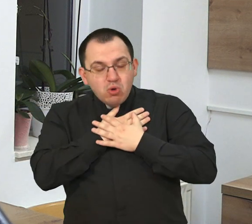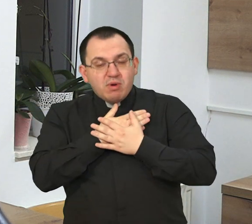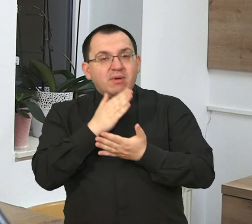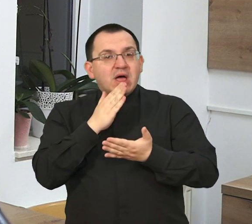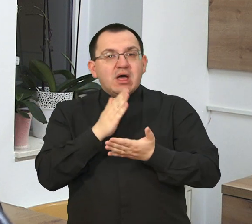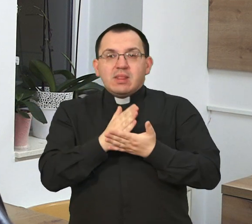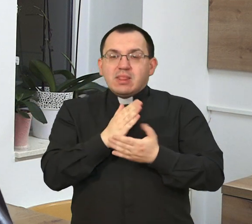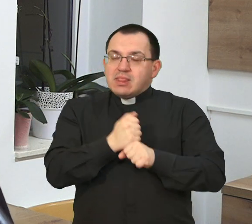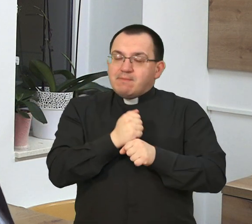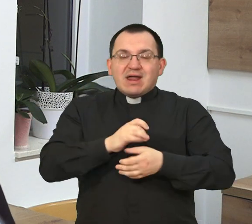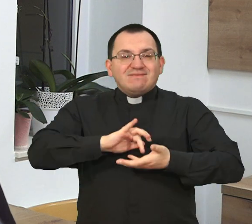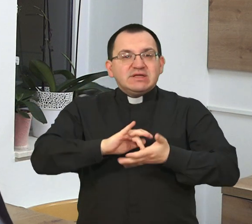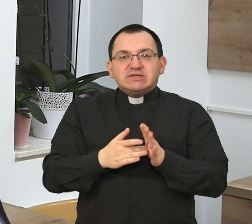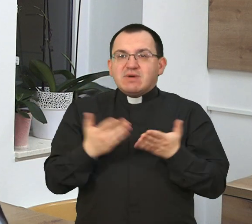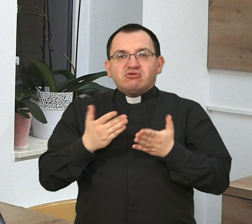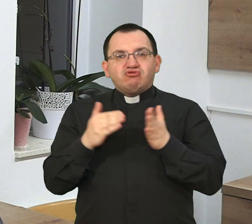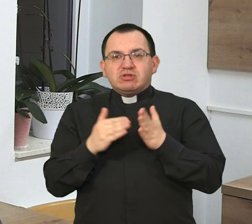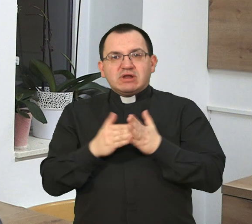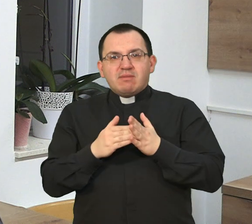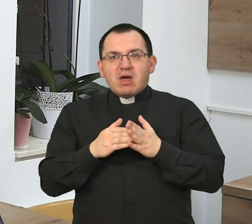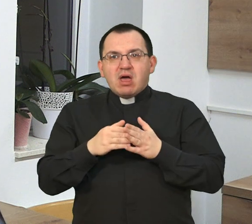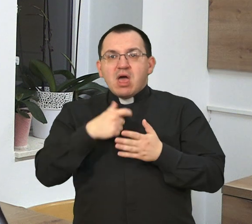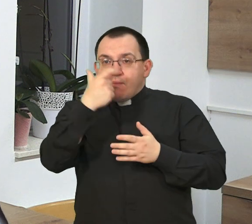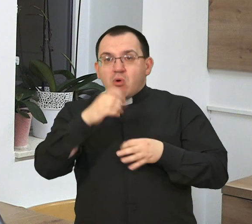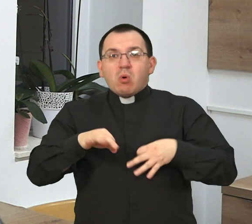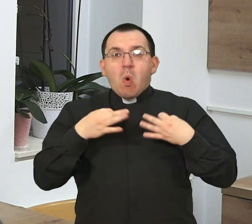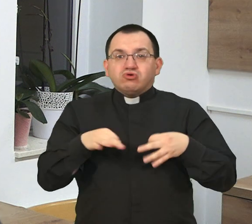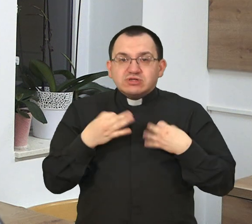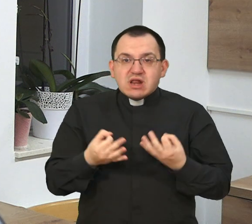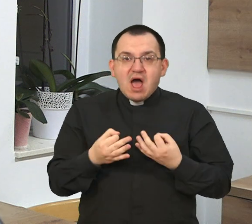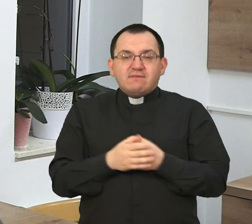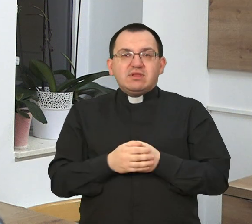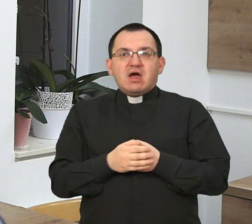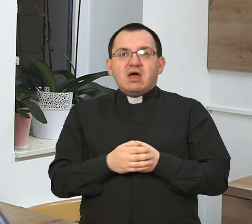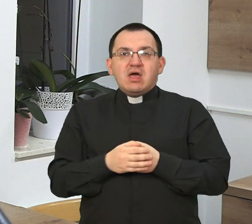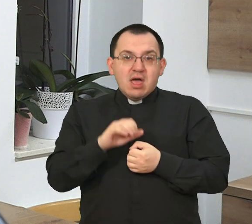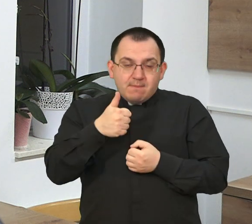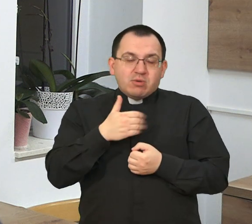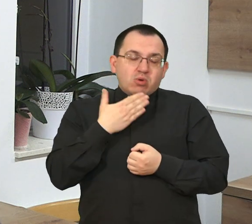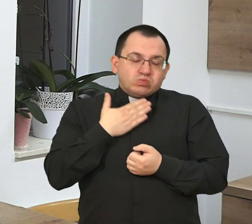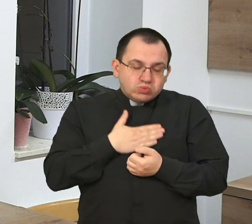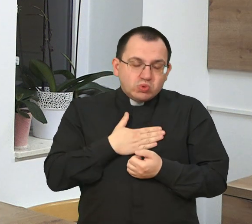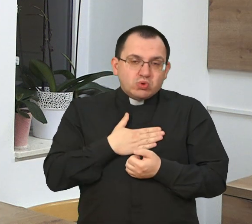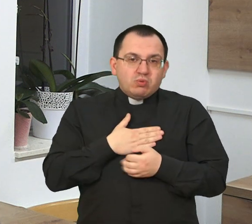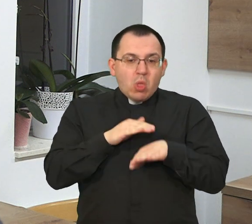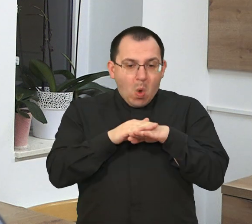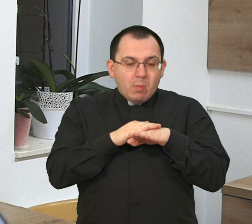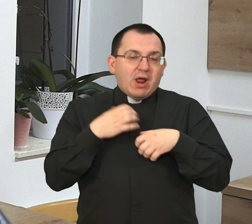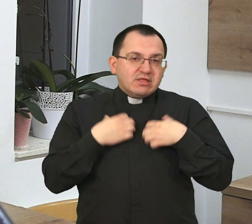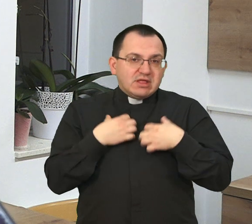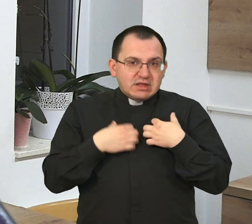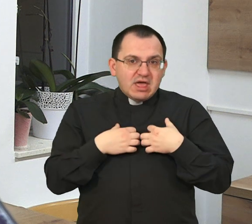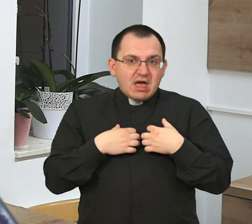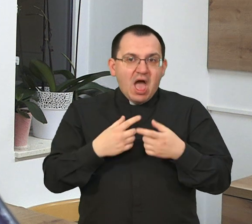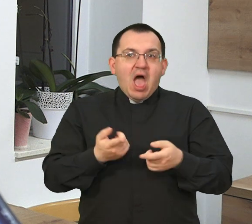dio, najvažniji dio posla, a to je da nas ozdravlja ponajprije duhovno, da nam prašta naše grijehe, ali svakako